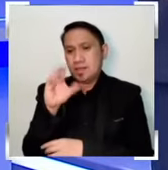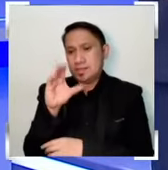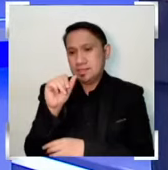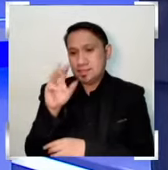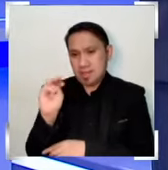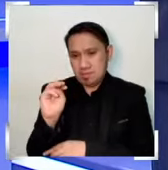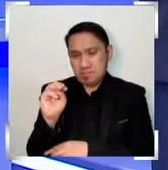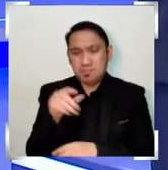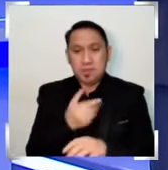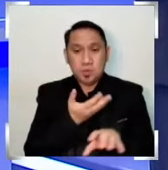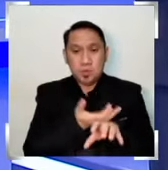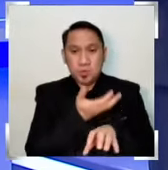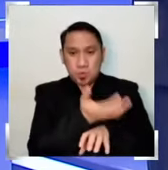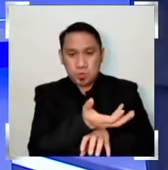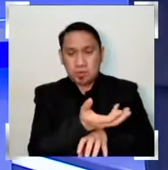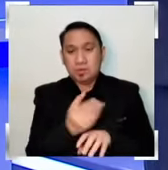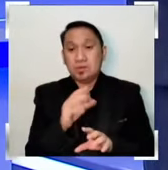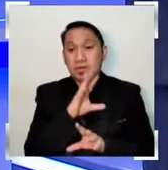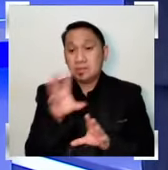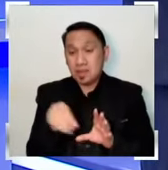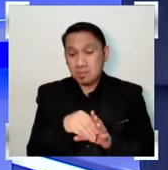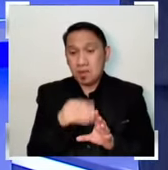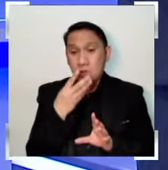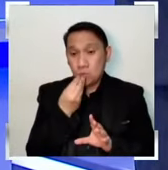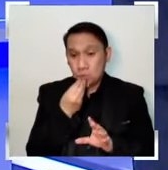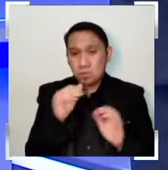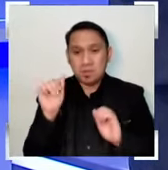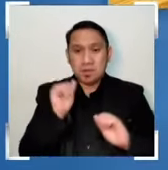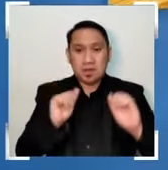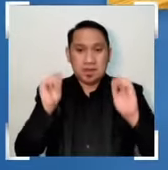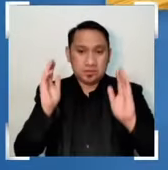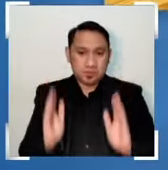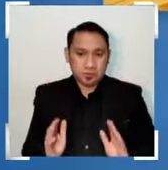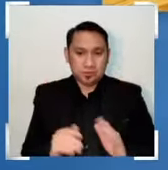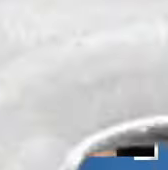umano ang ilang artista. Saksi si JP Sorian.